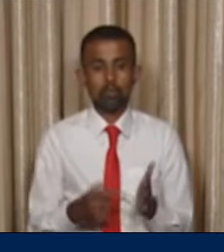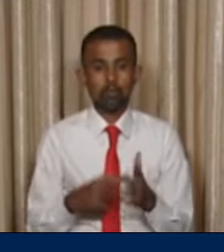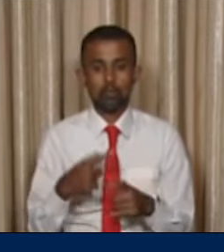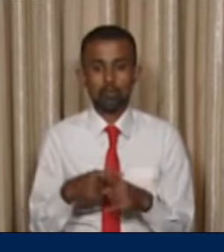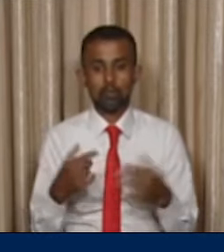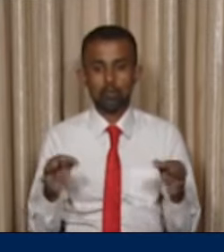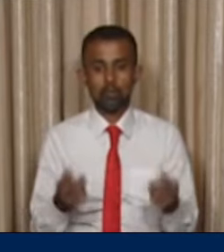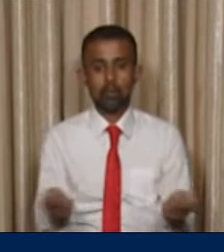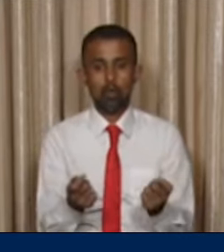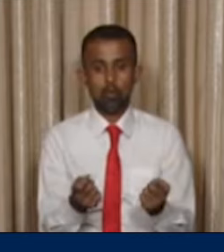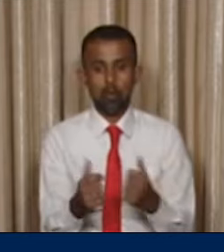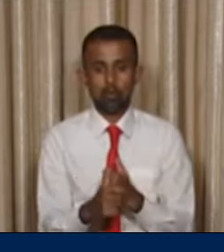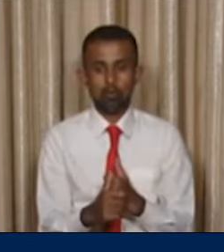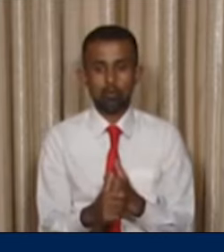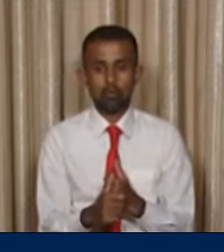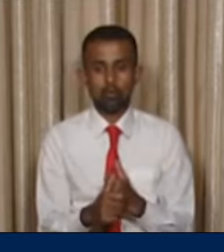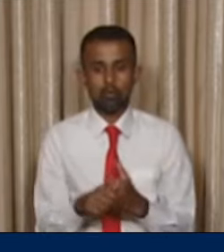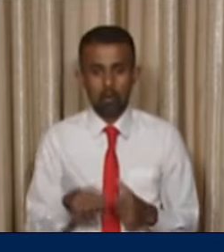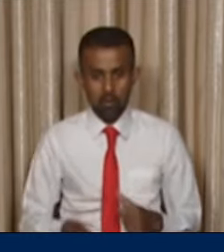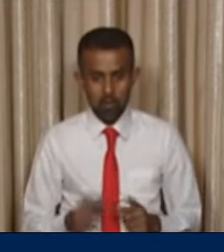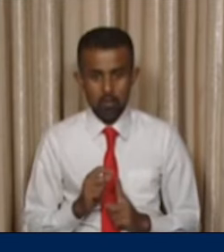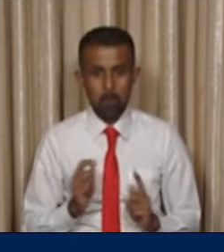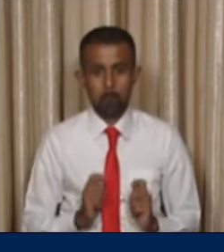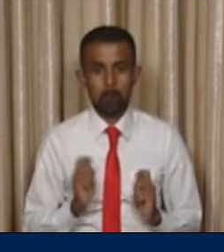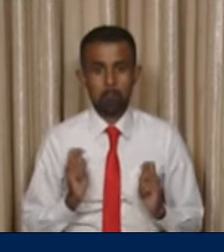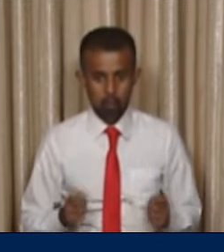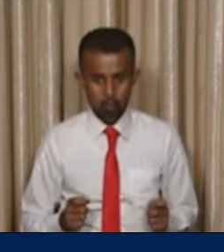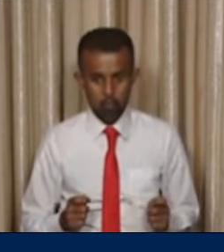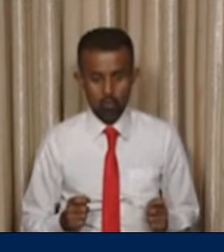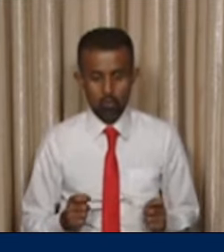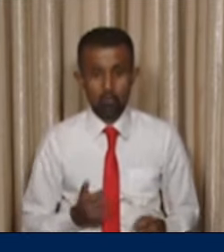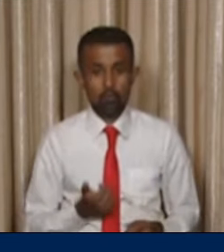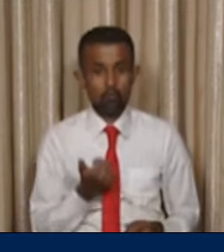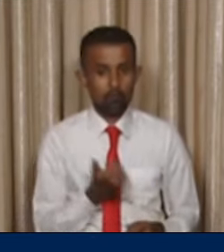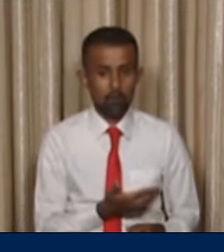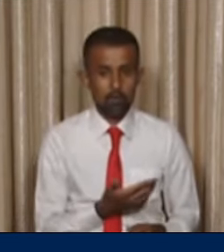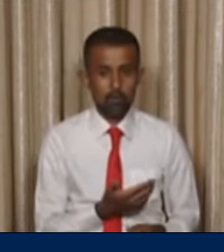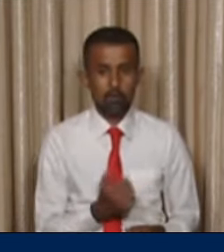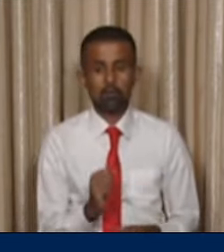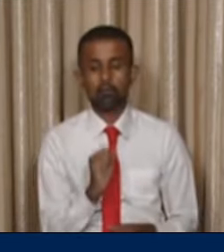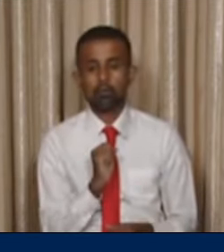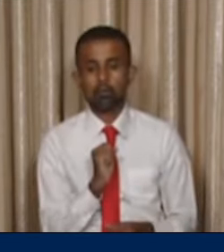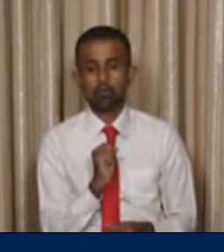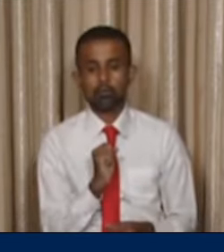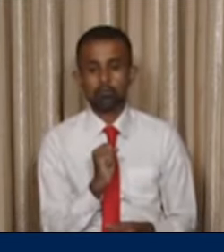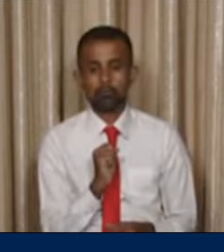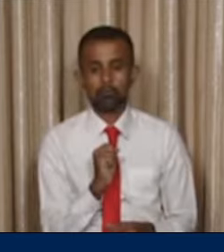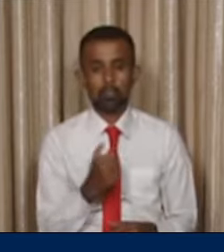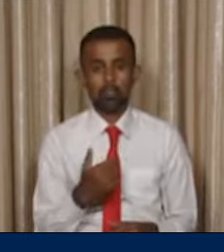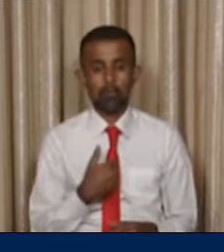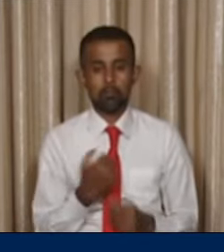ගේ. ඒක තමයි මේ අද පාර්ලිමේන්තුවේ ගෙනල්ලා තියෙන්නේ. ඉතින් ඒකේ වැදගත්කමයි තමයි ගරු කතානායකතුමනි,